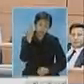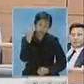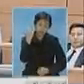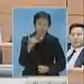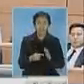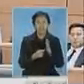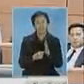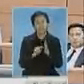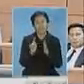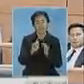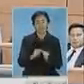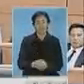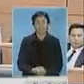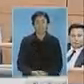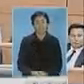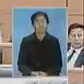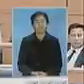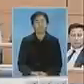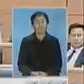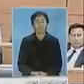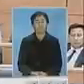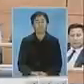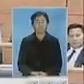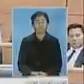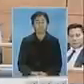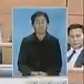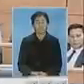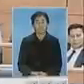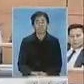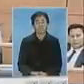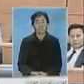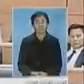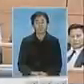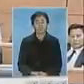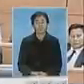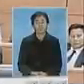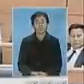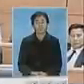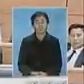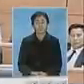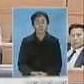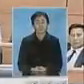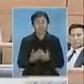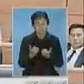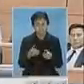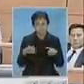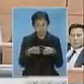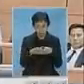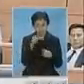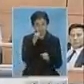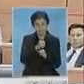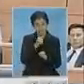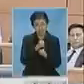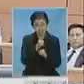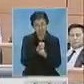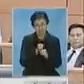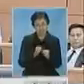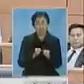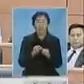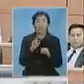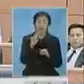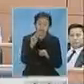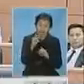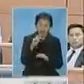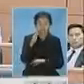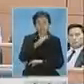แบบนี้ครับแล้วไม่พอนะฮะมีการแต่งตั้งคณะทำงานปฏิรูปสื่อ